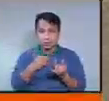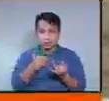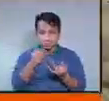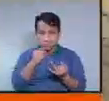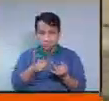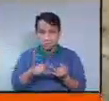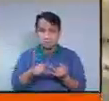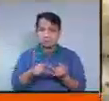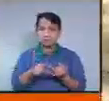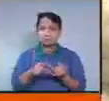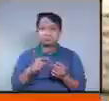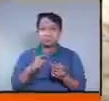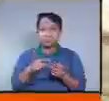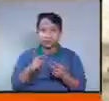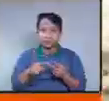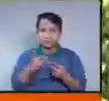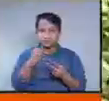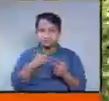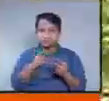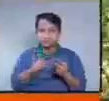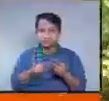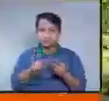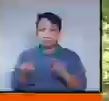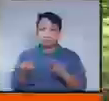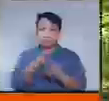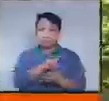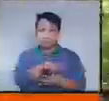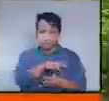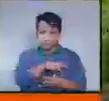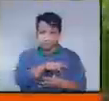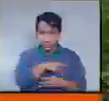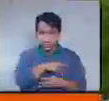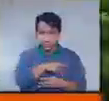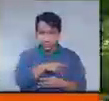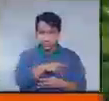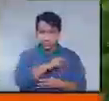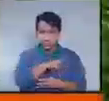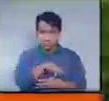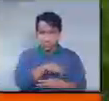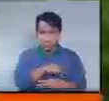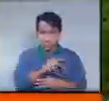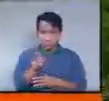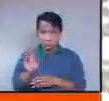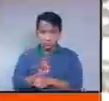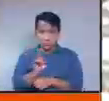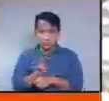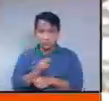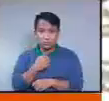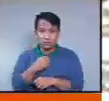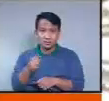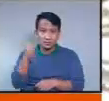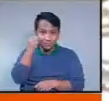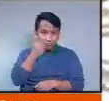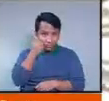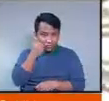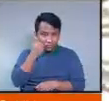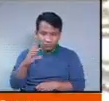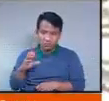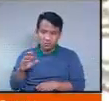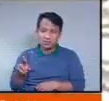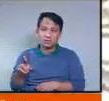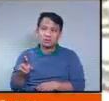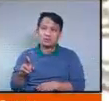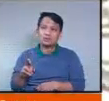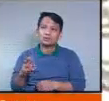pagkain, kailangan nila yung mga para sa kanilang personal hygiene. Kailangan nila ng mga sabon kasi problema din yung CR. And